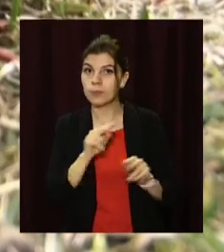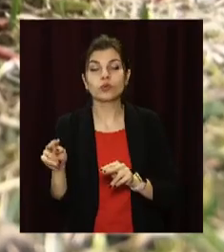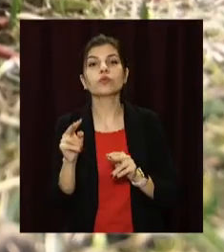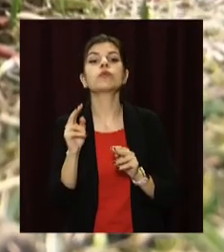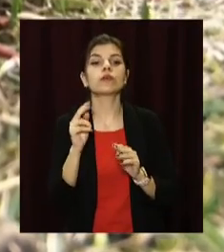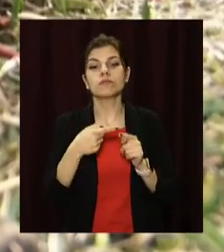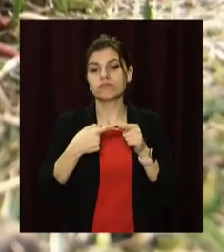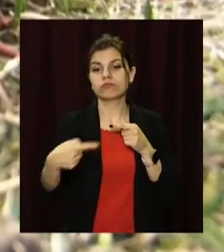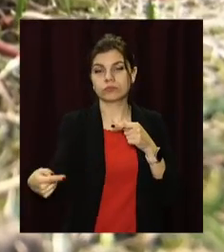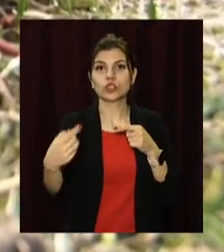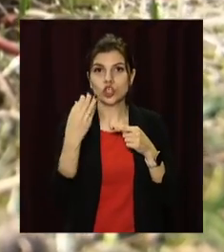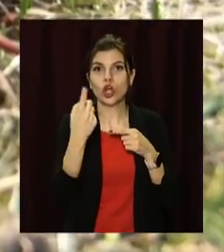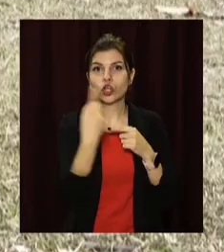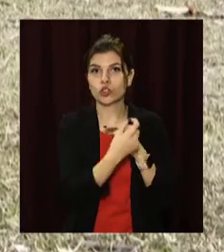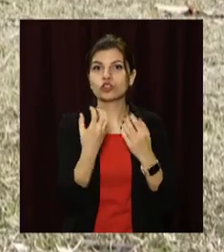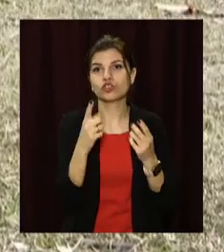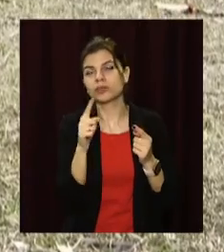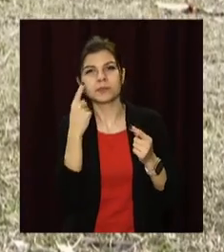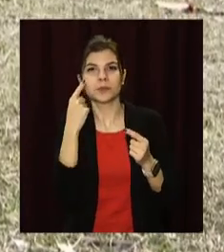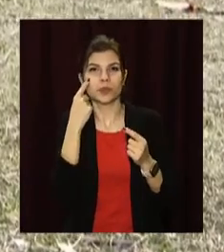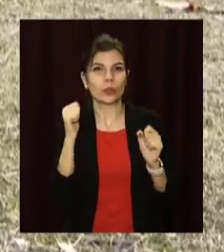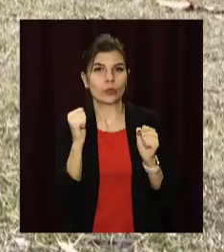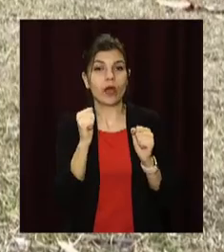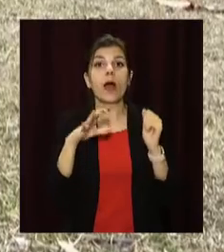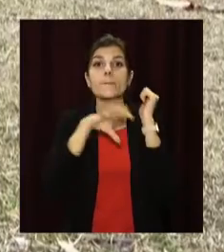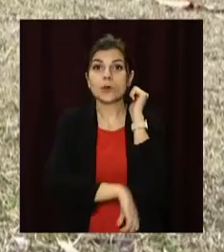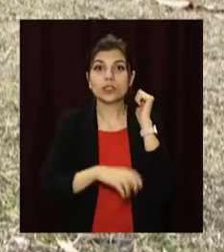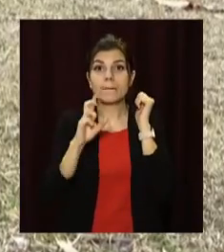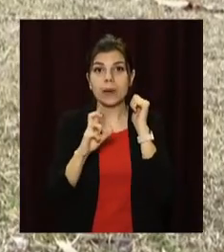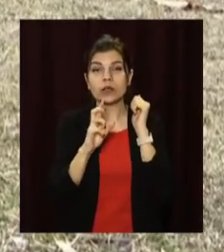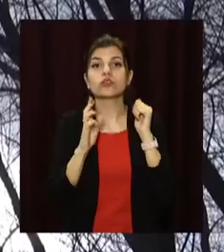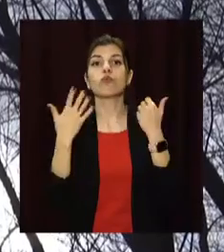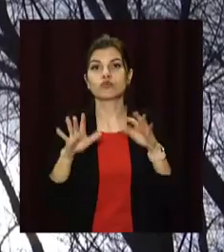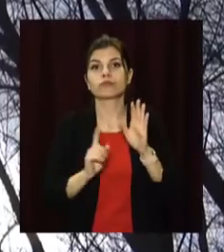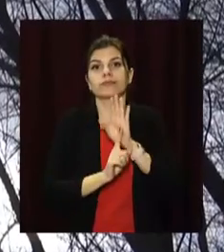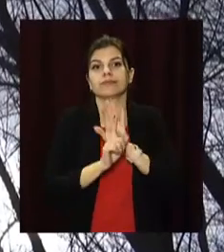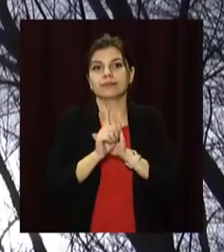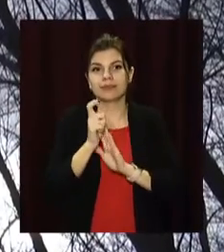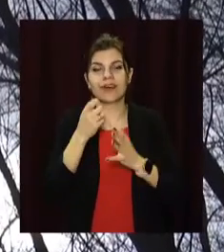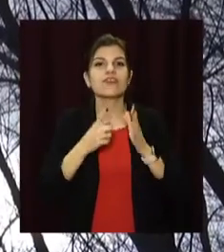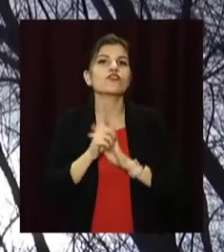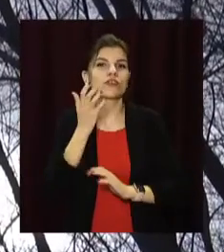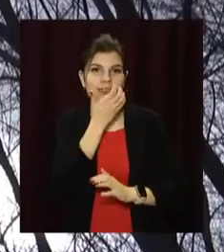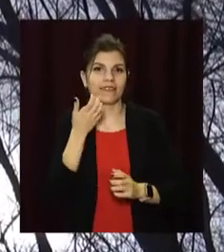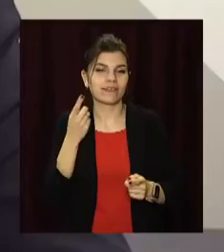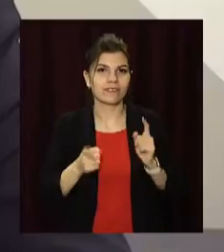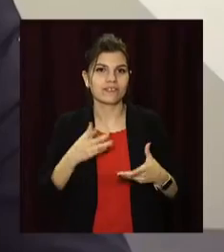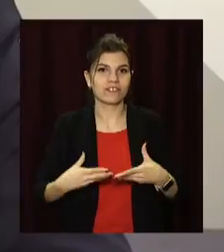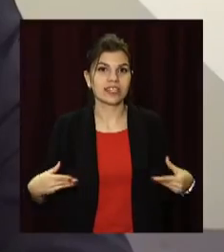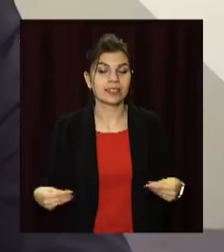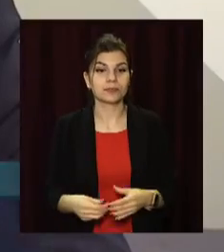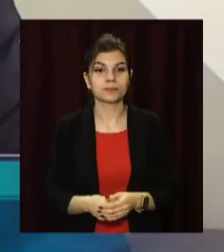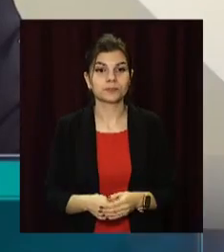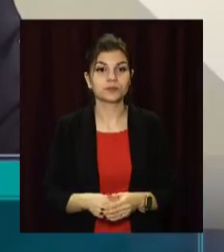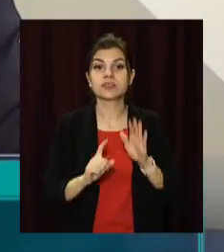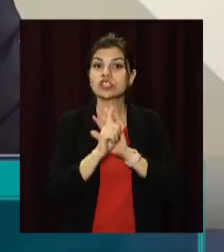майже впродовж усього тижня. Та вже в останні дні березня на вулицях міста запанує справжня весна.